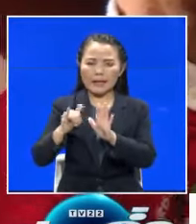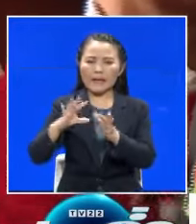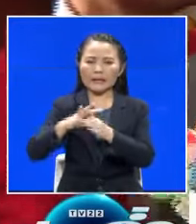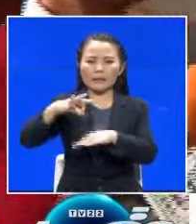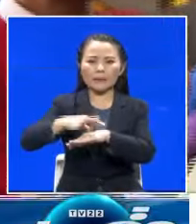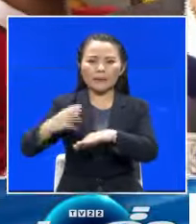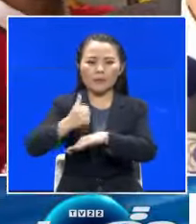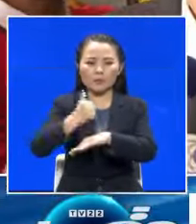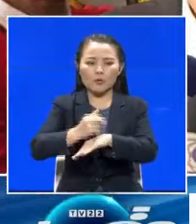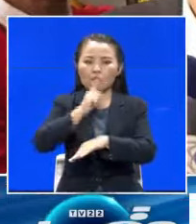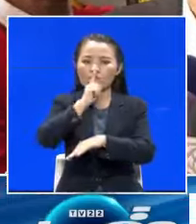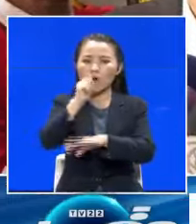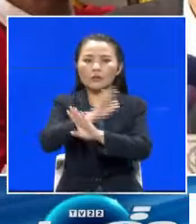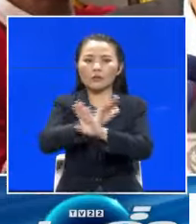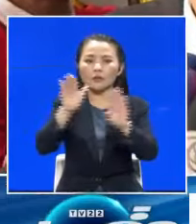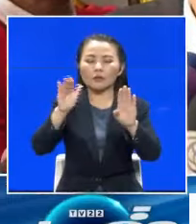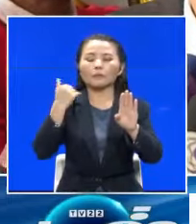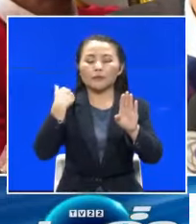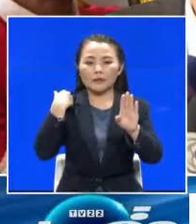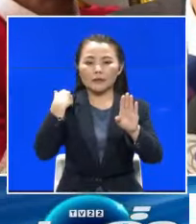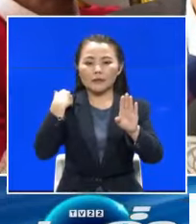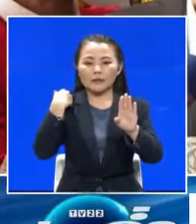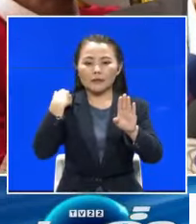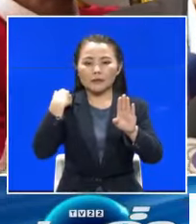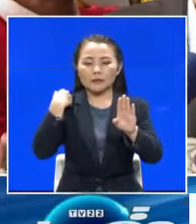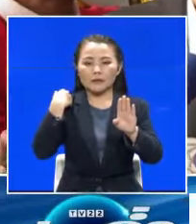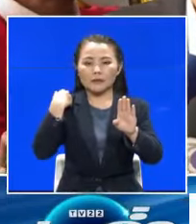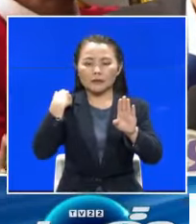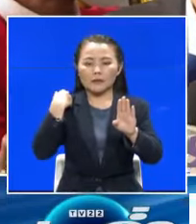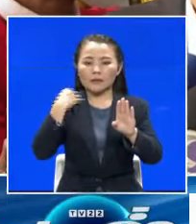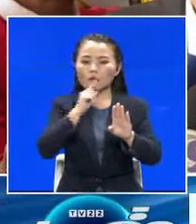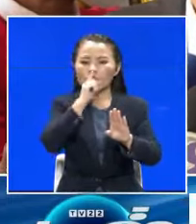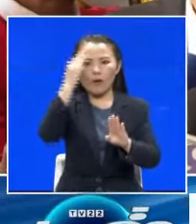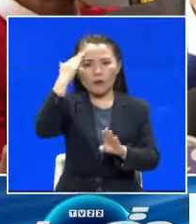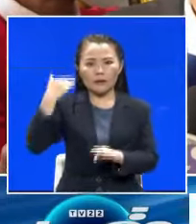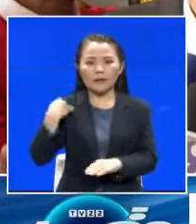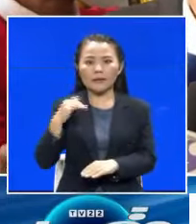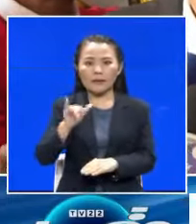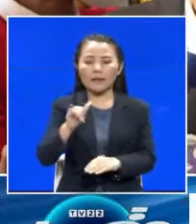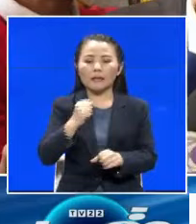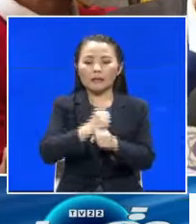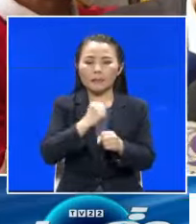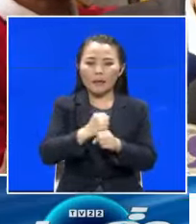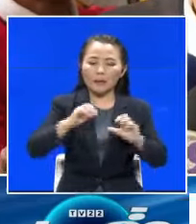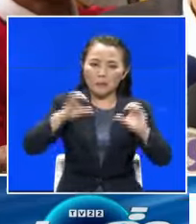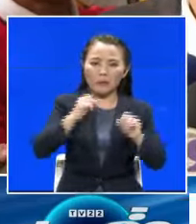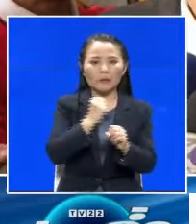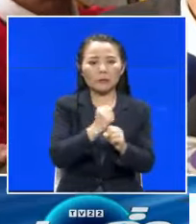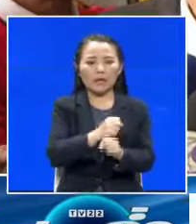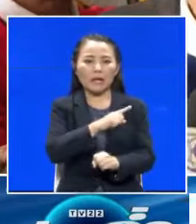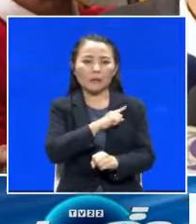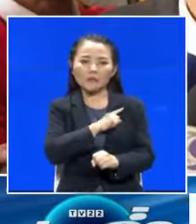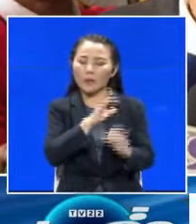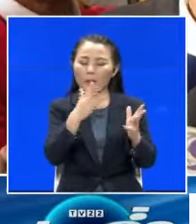ทางการเมืองยกฟ้องคดีที่อัยการสูงสุดเป็นโจทยื่นฟ้องคุณยิ่งลักษณ์ฐานเป็นเจ้าพนักงานปฏิบัติหรือละเว้นการปฏิบัติหน้า